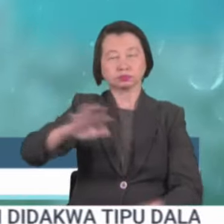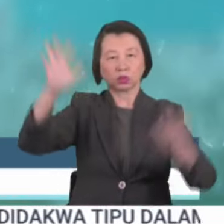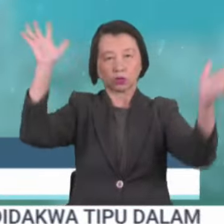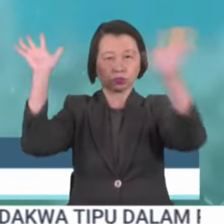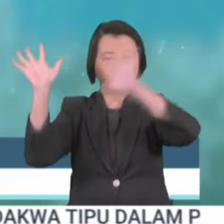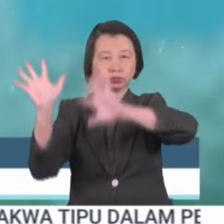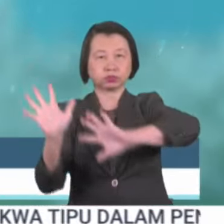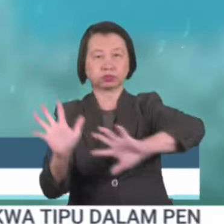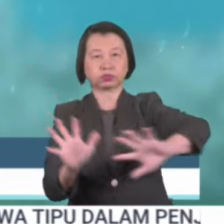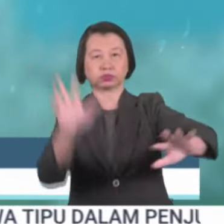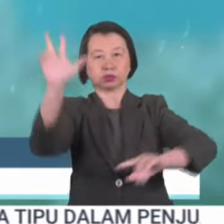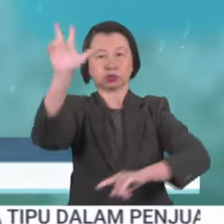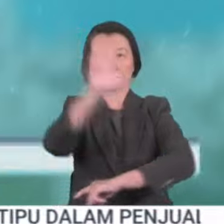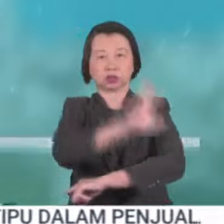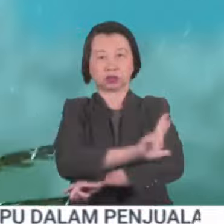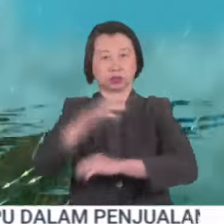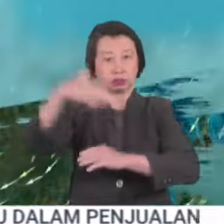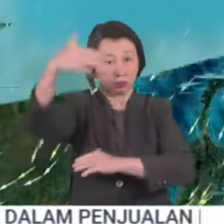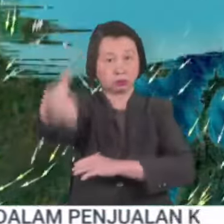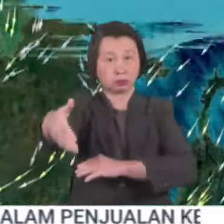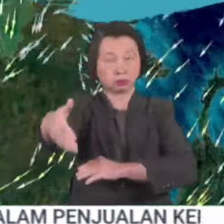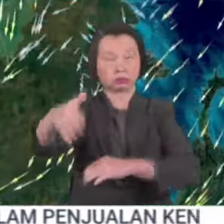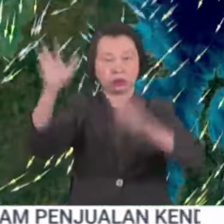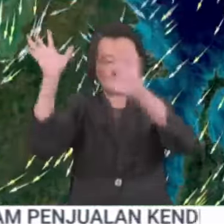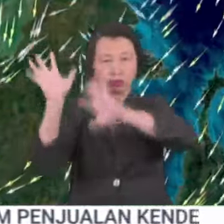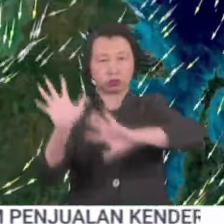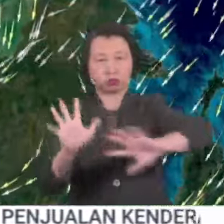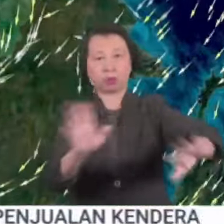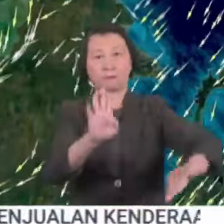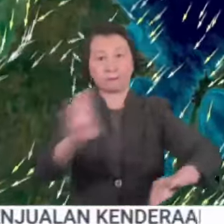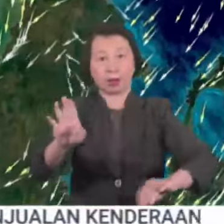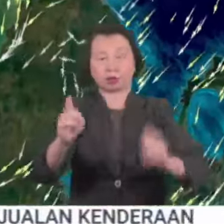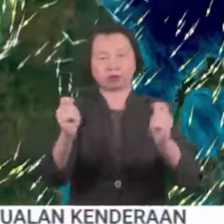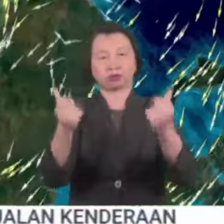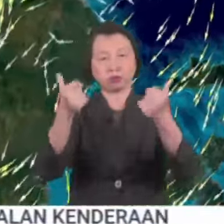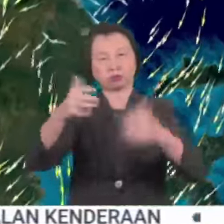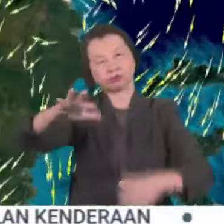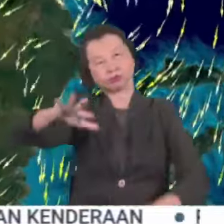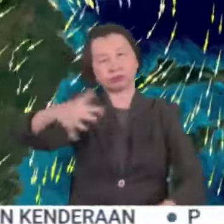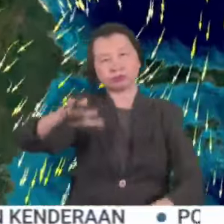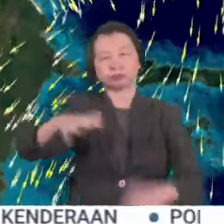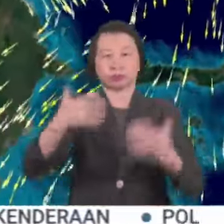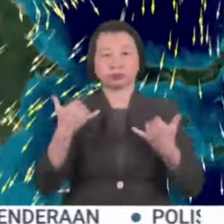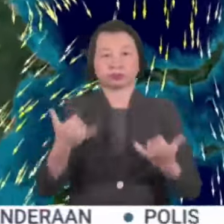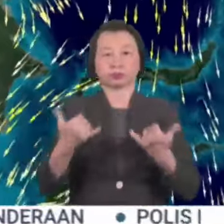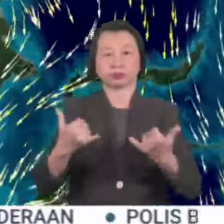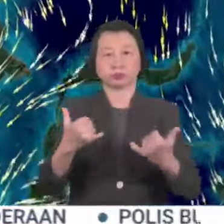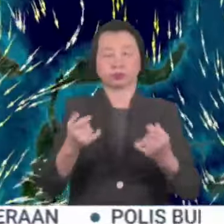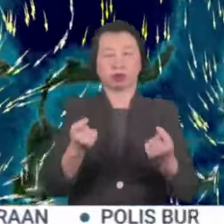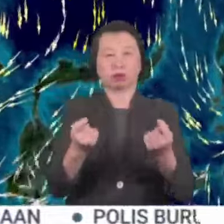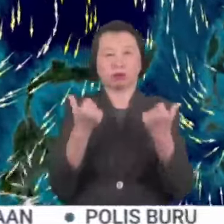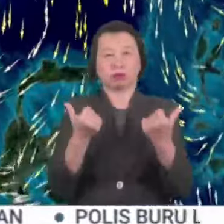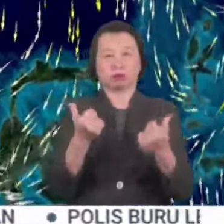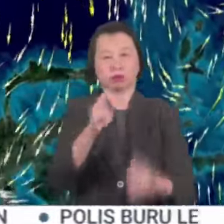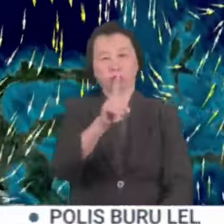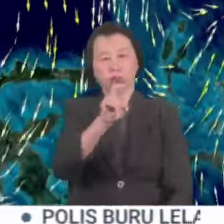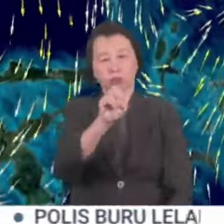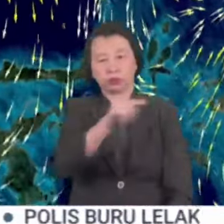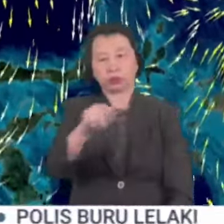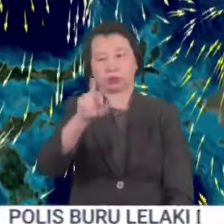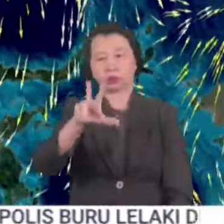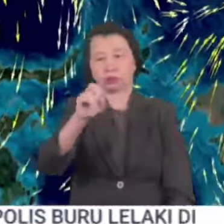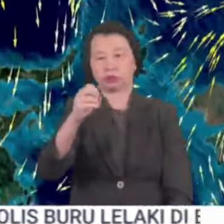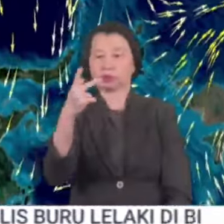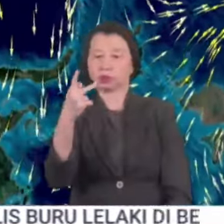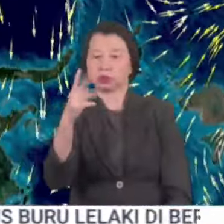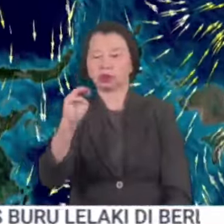angin permukaan untuk 3 hari ke depan. Angin baratan yang bertiup dengan kelajuan sederhana pada ketika ini dengan kelajuan sekitar 20 hingga ke